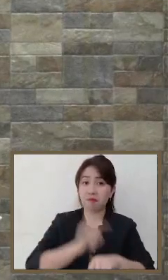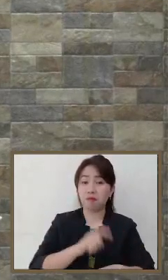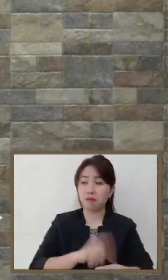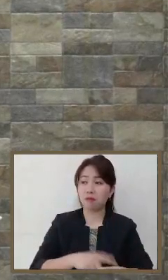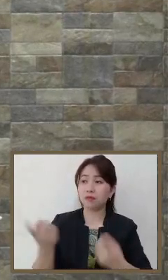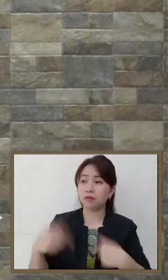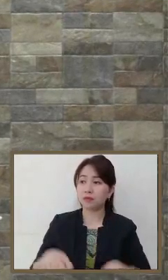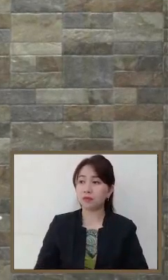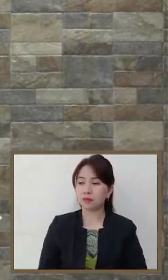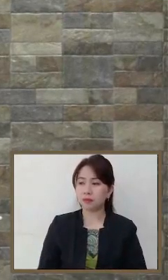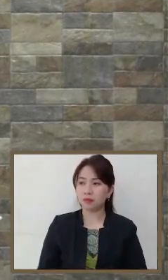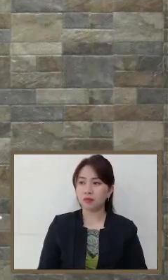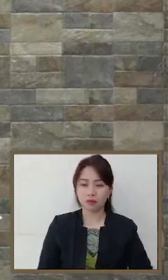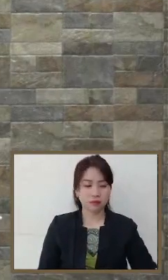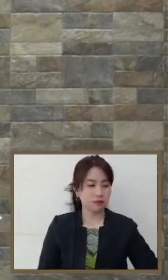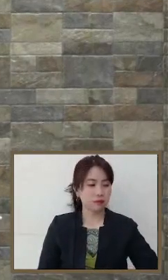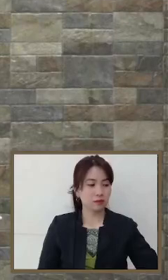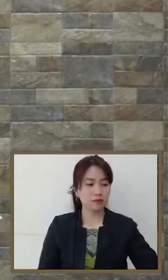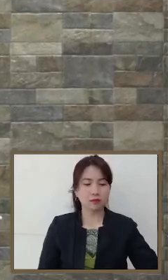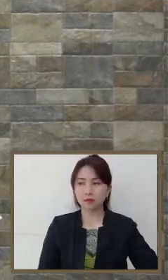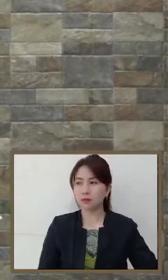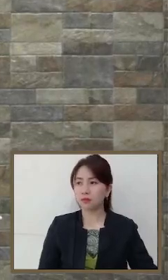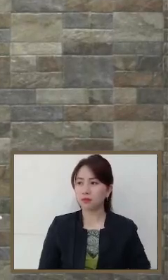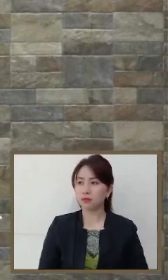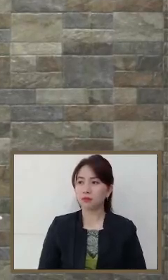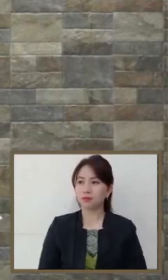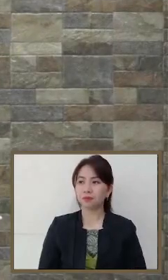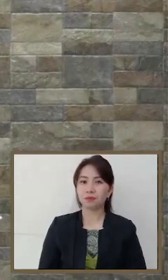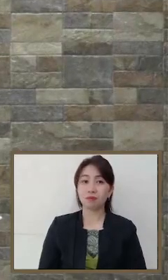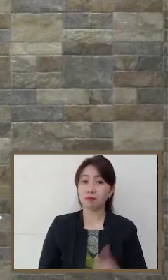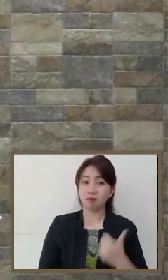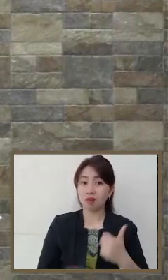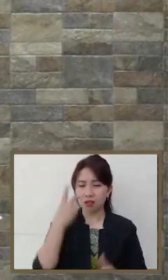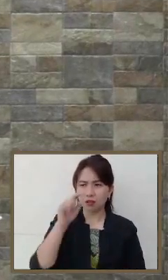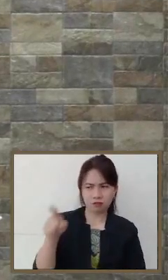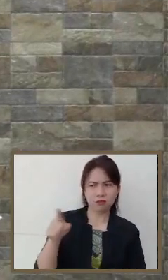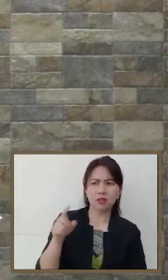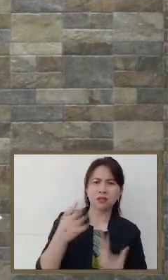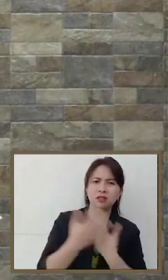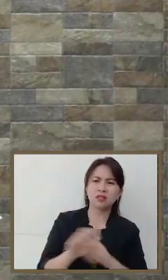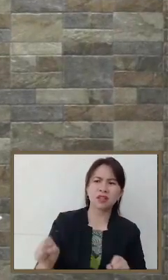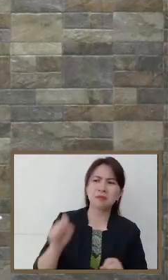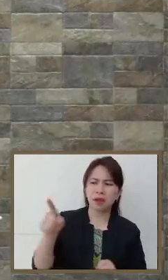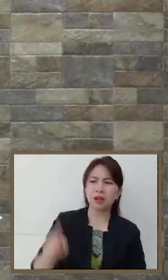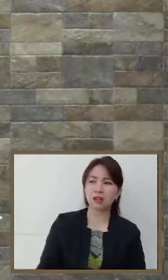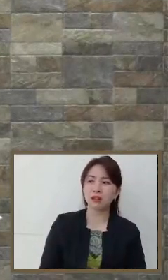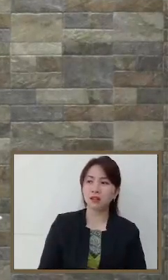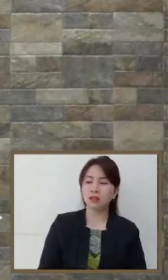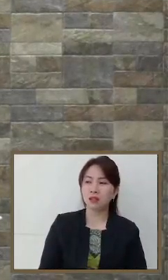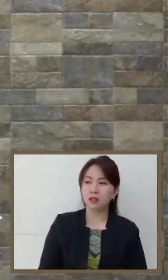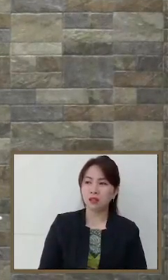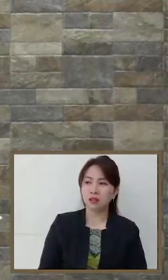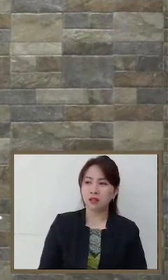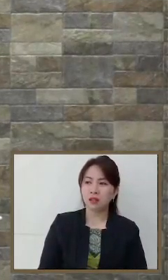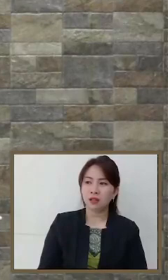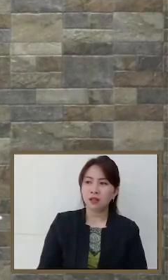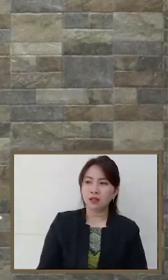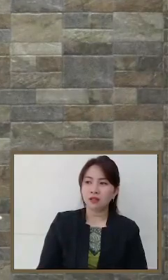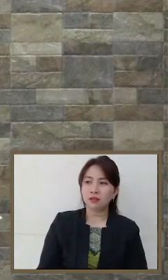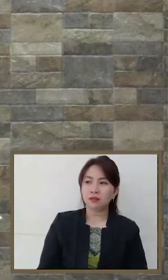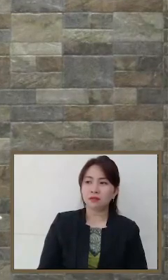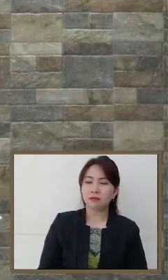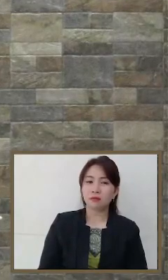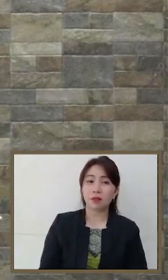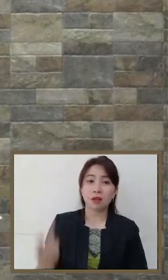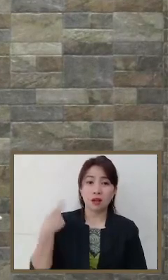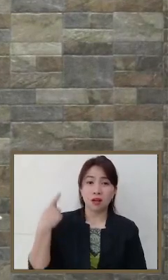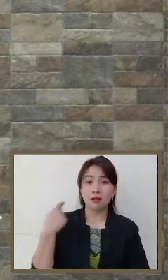paghihinala na pinag hihinala na ka ligtas ba sila o hindi totoo po yan dumadating sa ligtas ba talaga ako